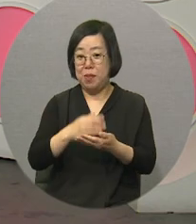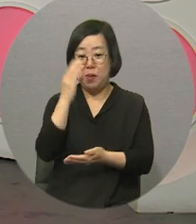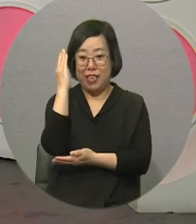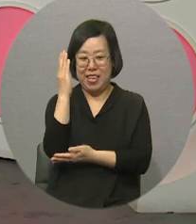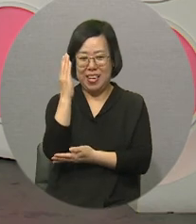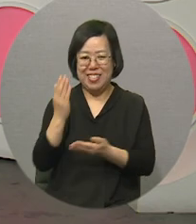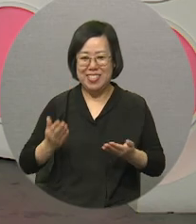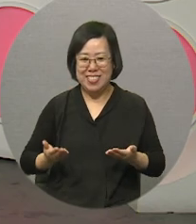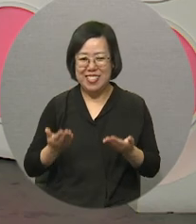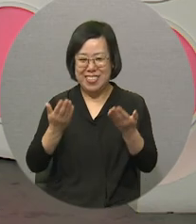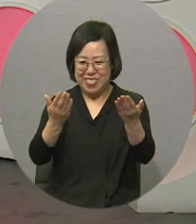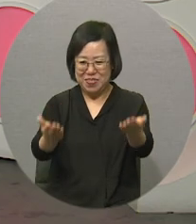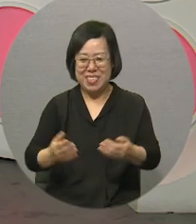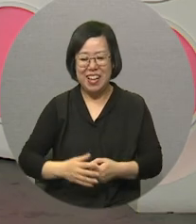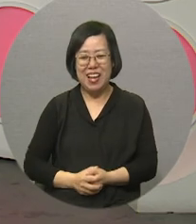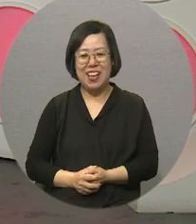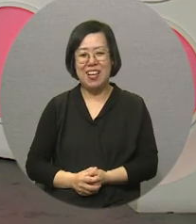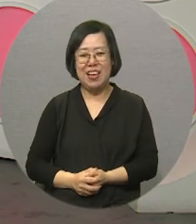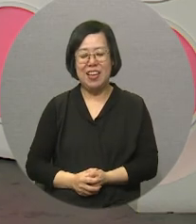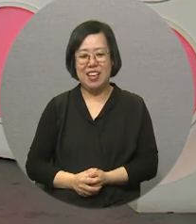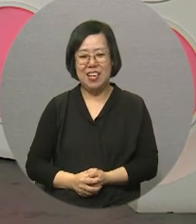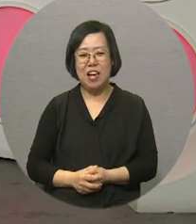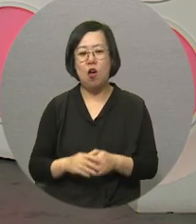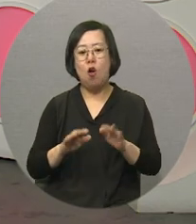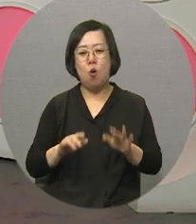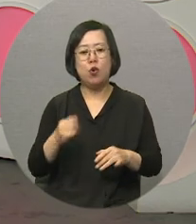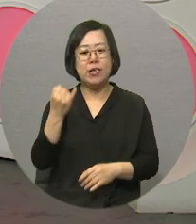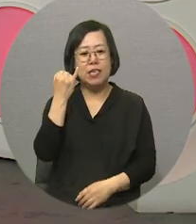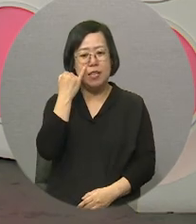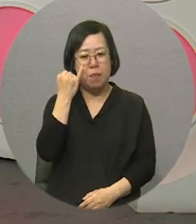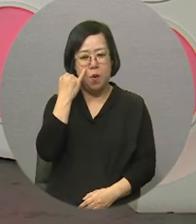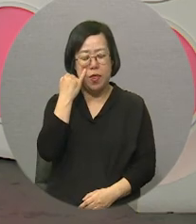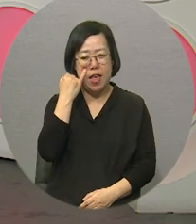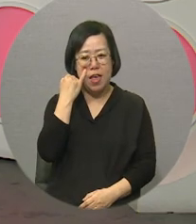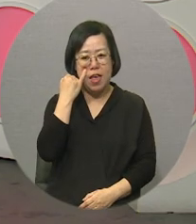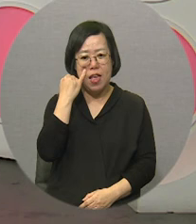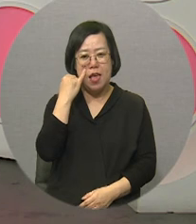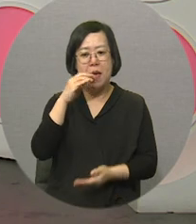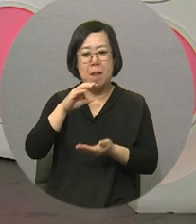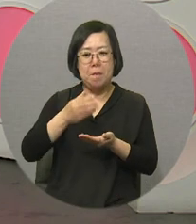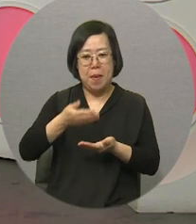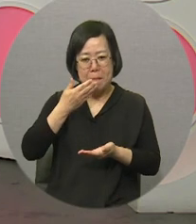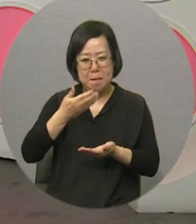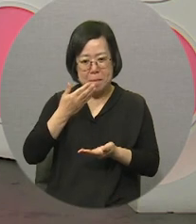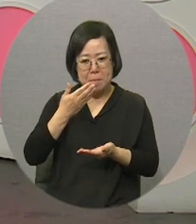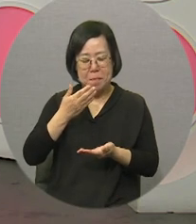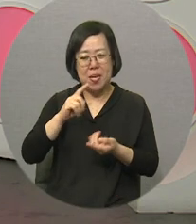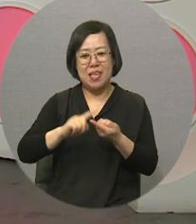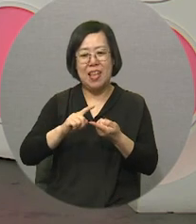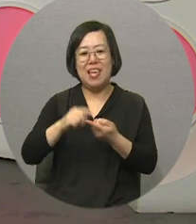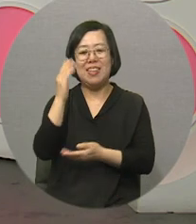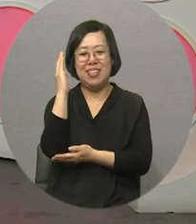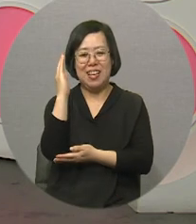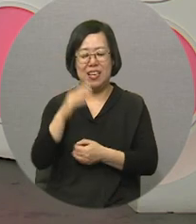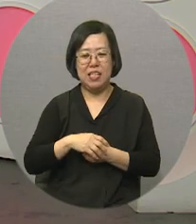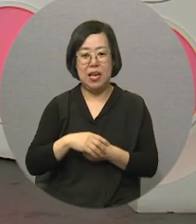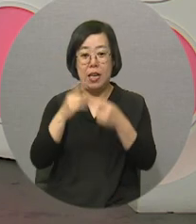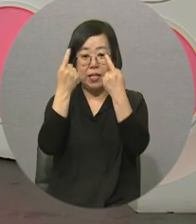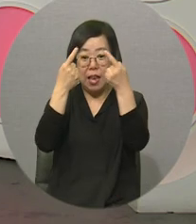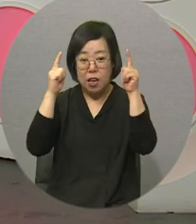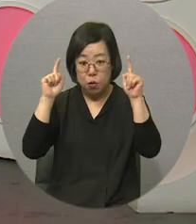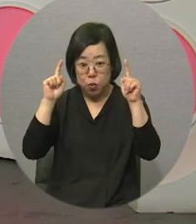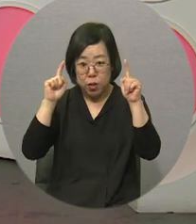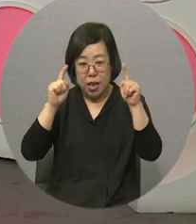오늘의 감동사연 제목은요, 이모네 밥 한 끼인데요. 대학교 새내기 시절 한 식당에 들어가 자리에